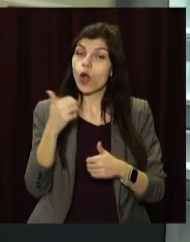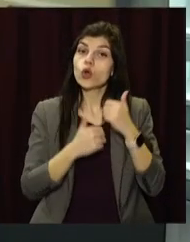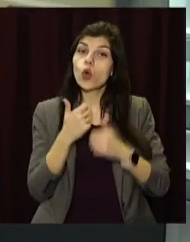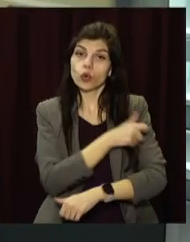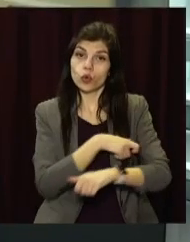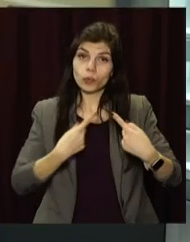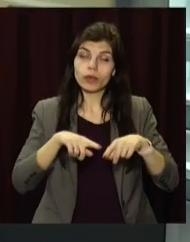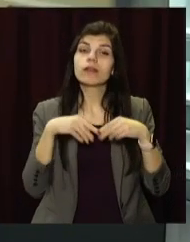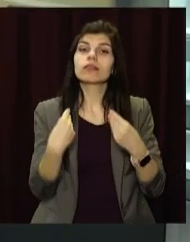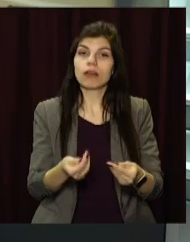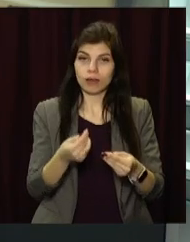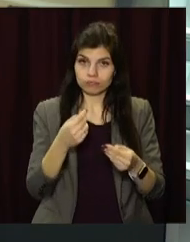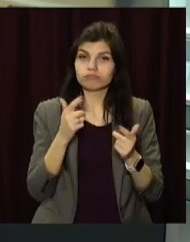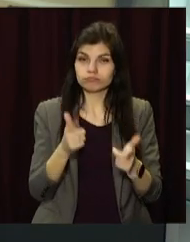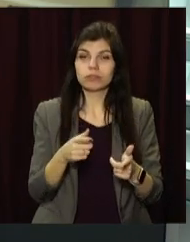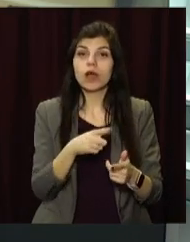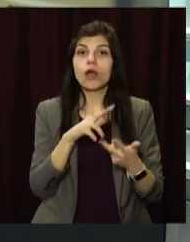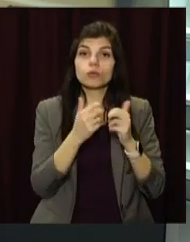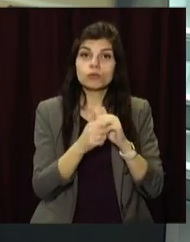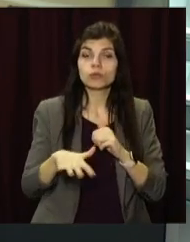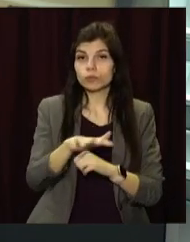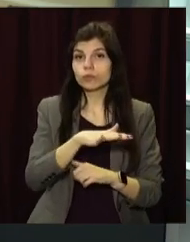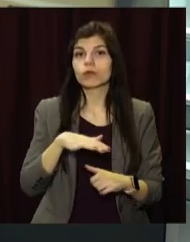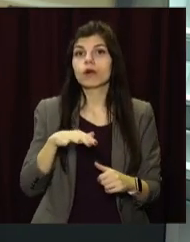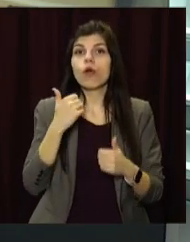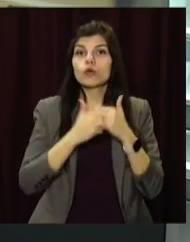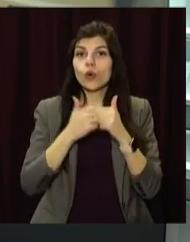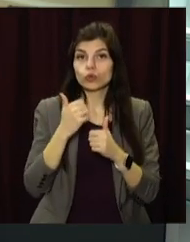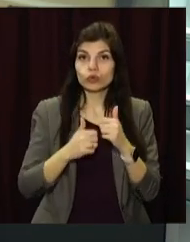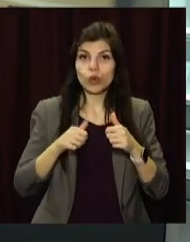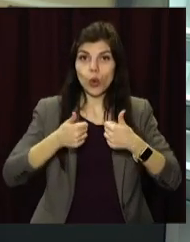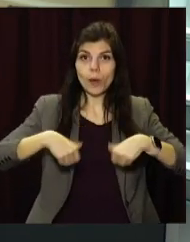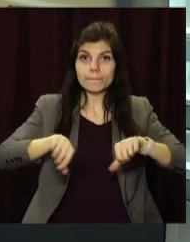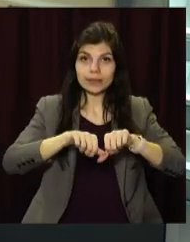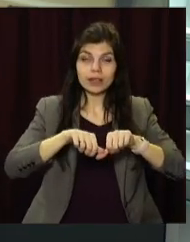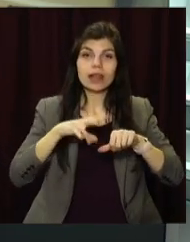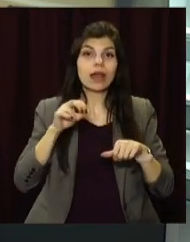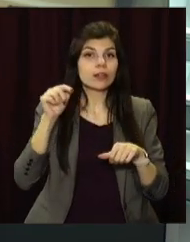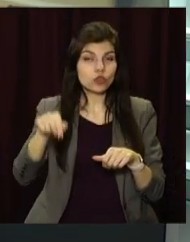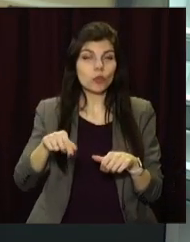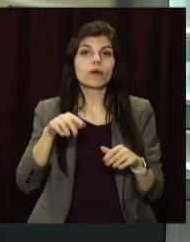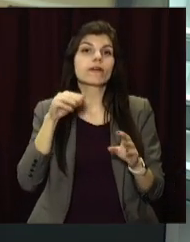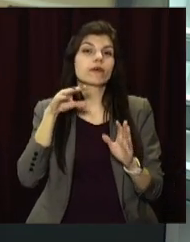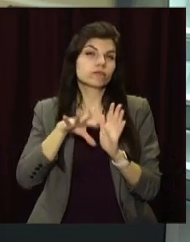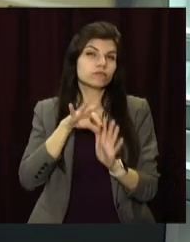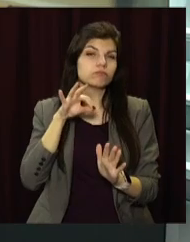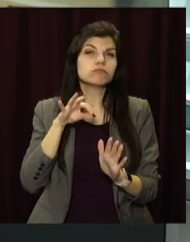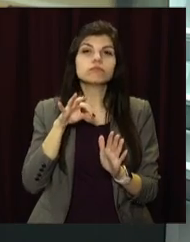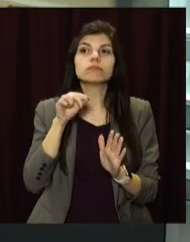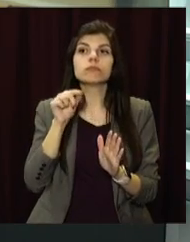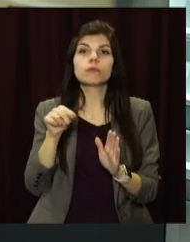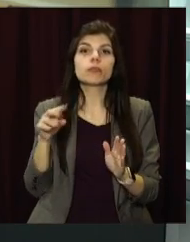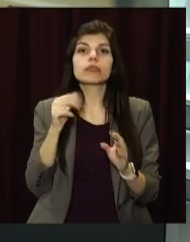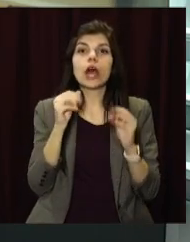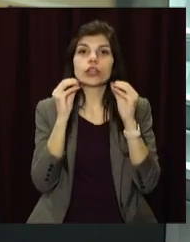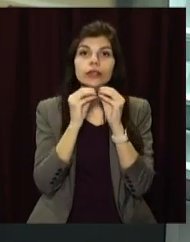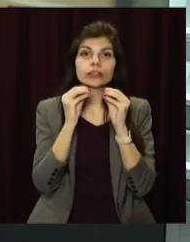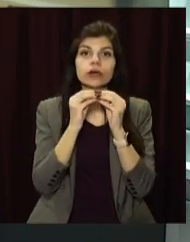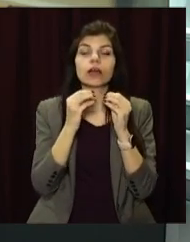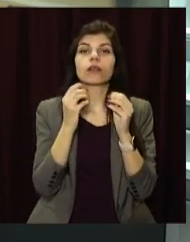він вирівнює ситуацію. А ціна формується через, як на даний момент, є попит і пропозиція.